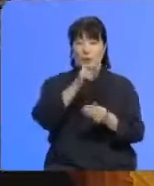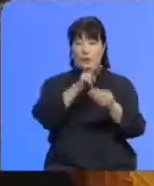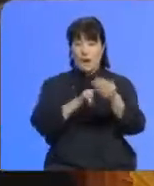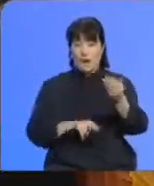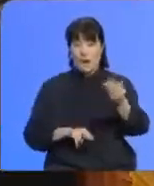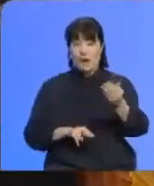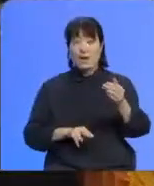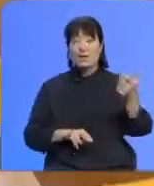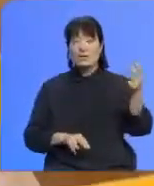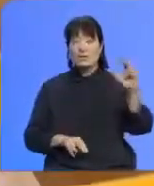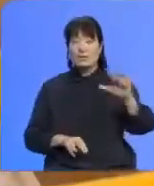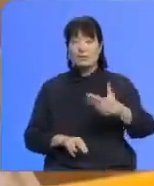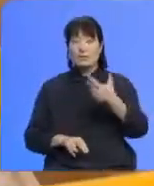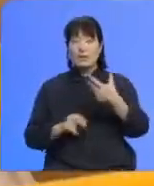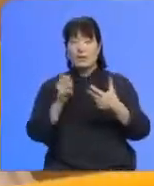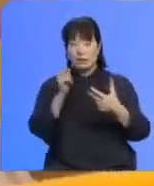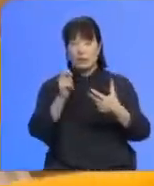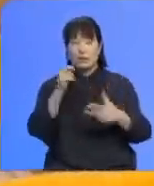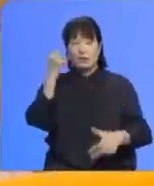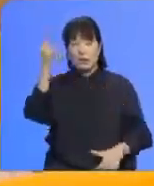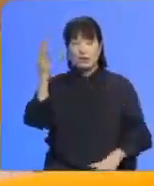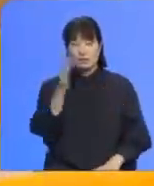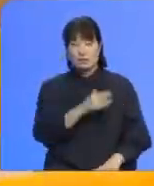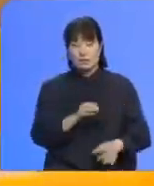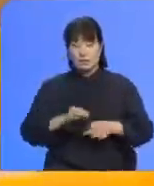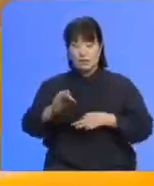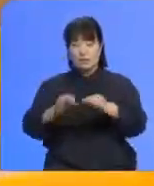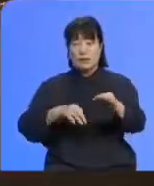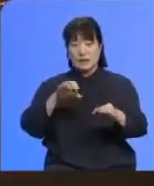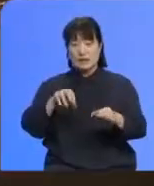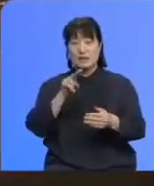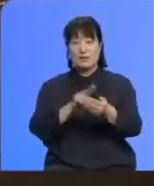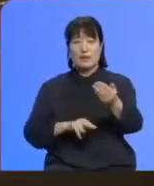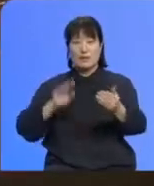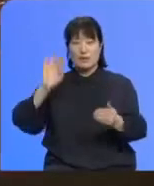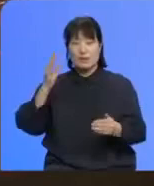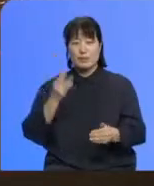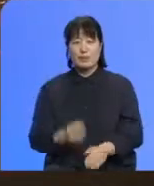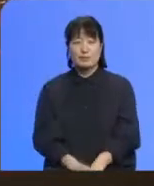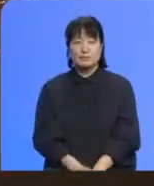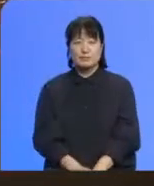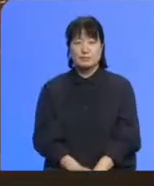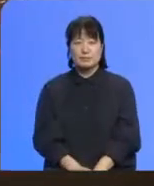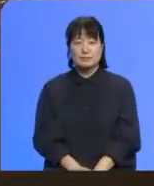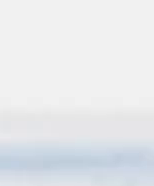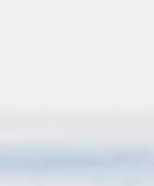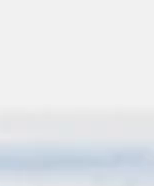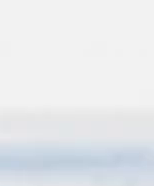사과는 700톤. 다음 주부터 시장에 출하됩니다. KBS 뉴스 노정입니다.